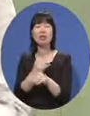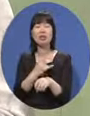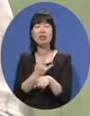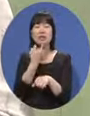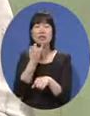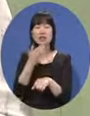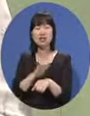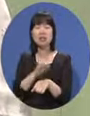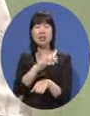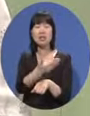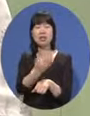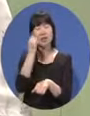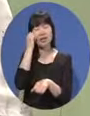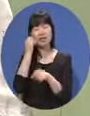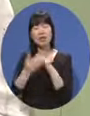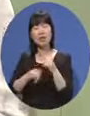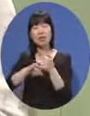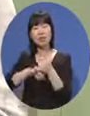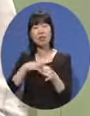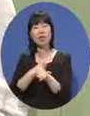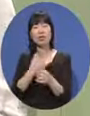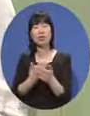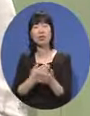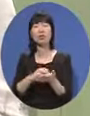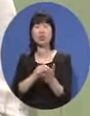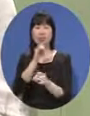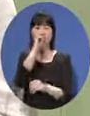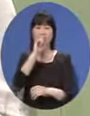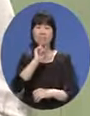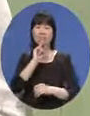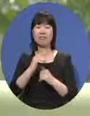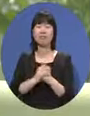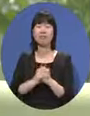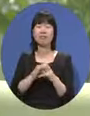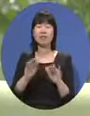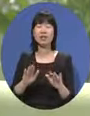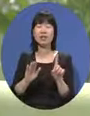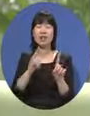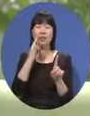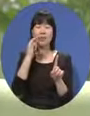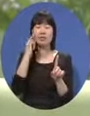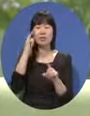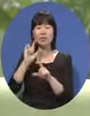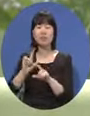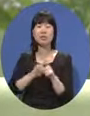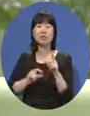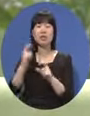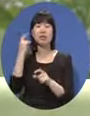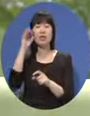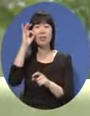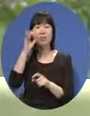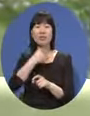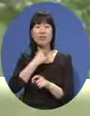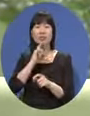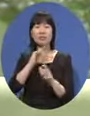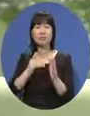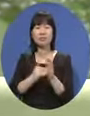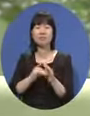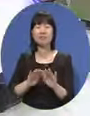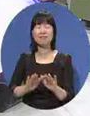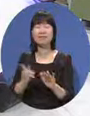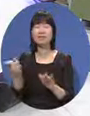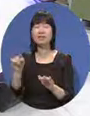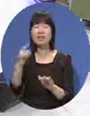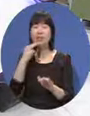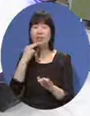하는데 당신이 자기 전까지 꼭 해 줘 잊어 유리가 그렇죠 4 자 그럼 이제 한 어머님의 고민을 더 들어갔으면 좋겠는데 요 4 4 여